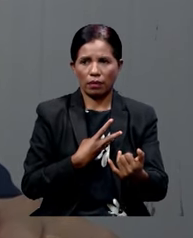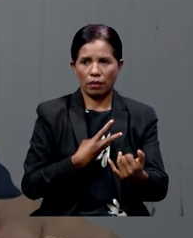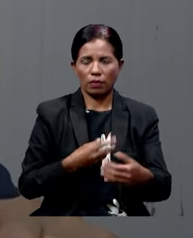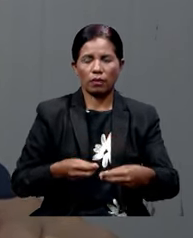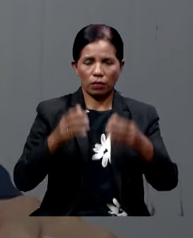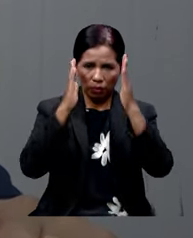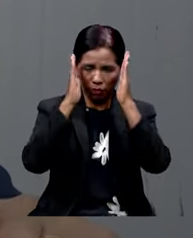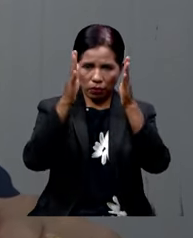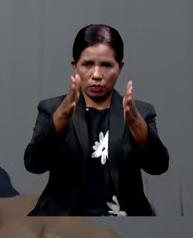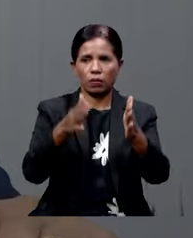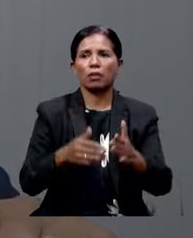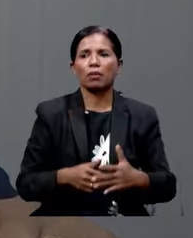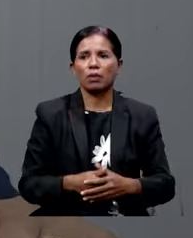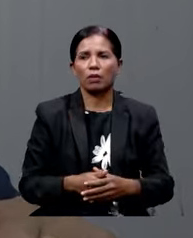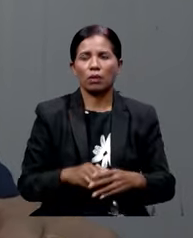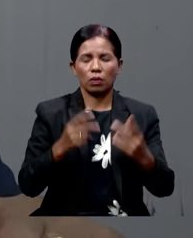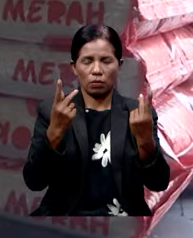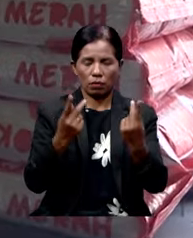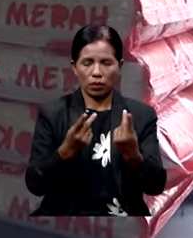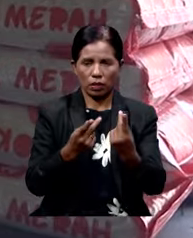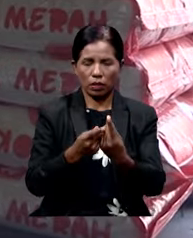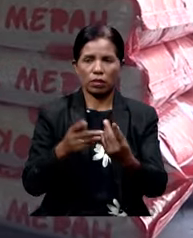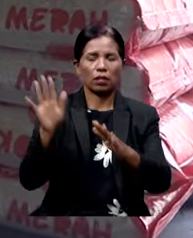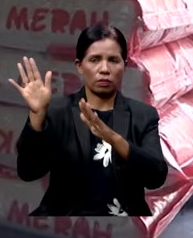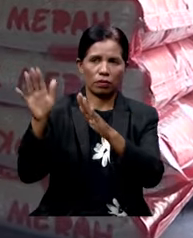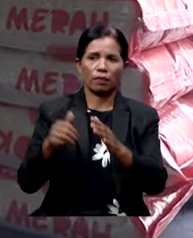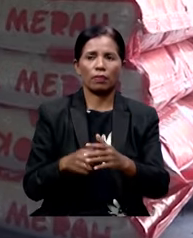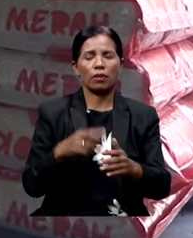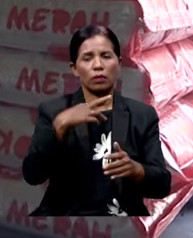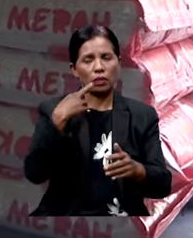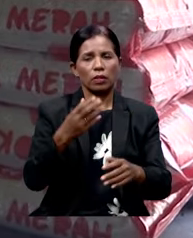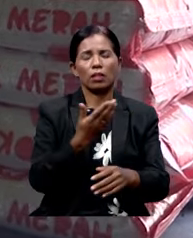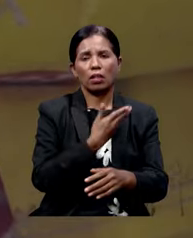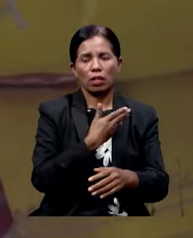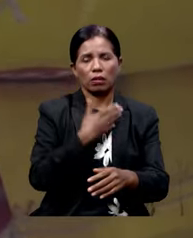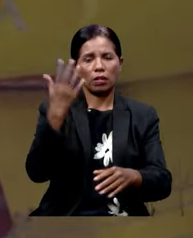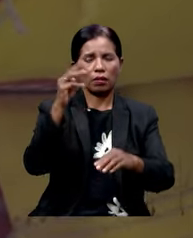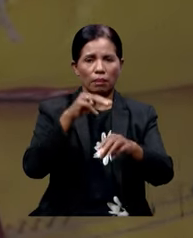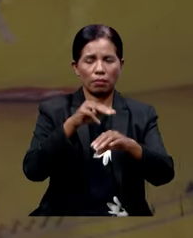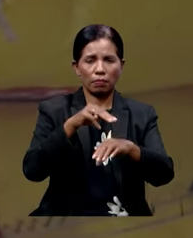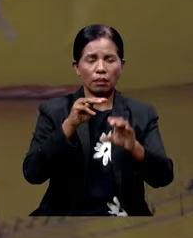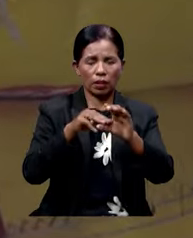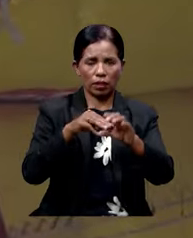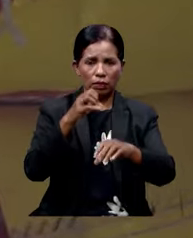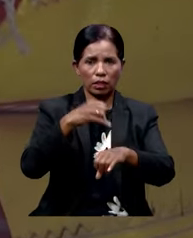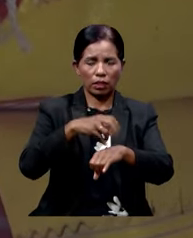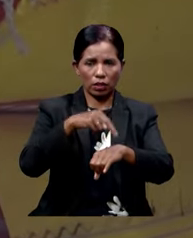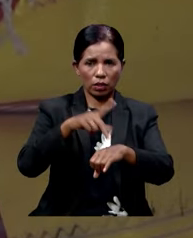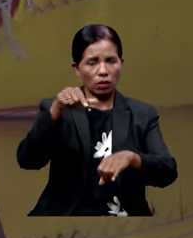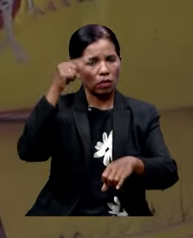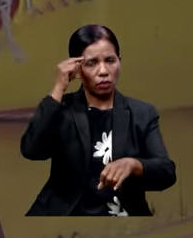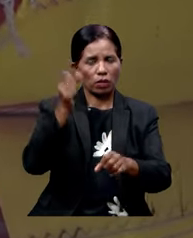fokus liu ba empresario lokal. Ho volume fos nebe asia mercado internasional nebe afeta mos Timor Leste governo